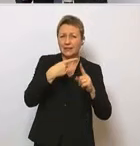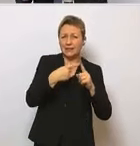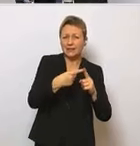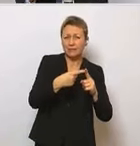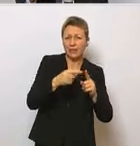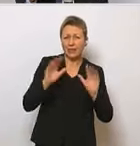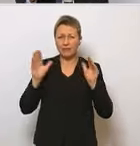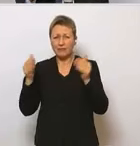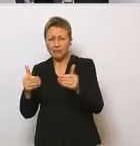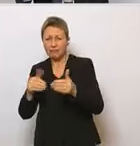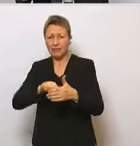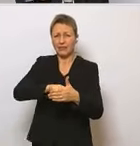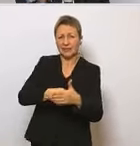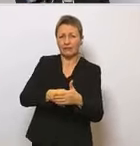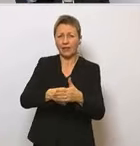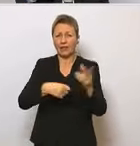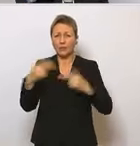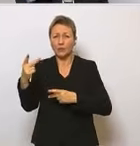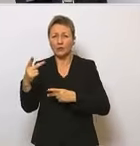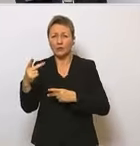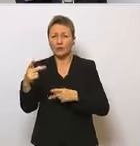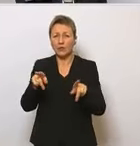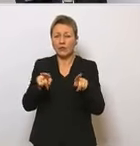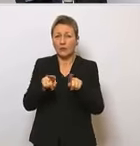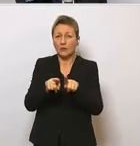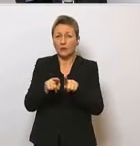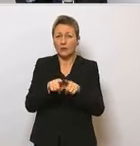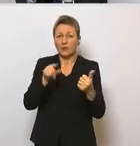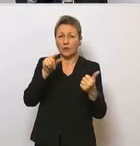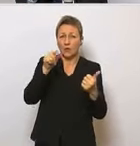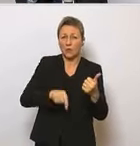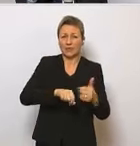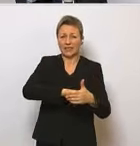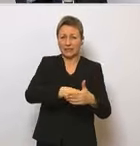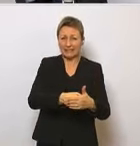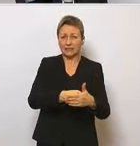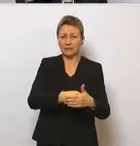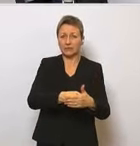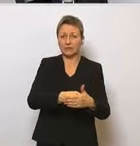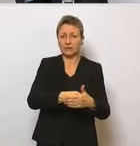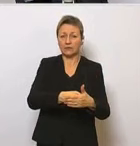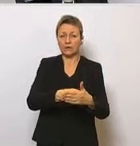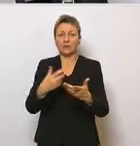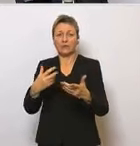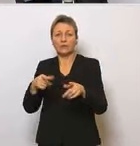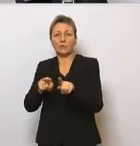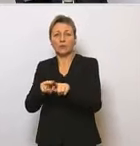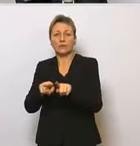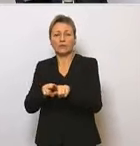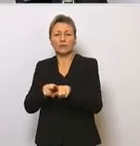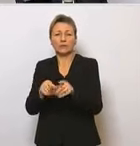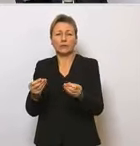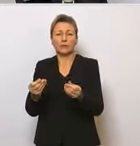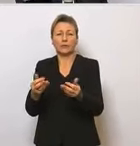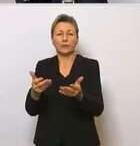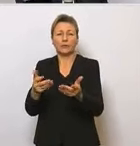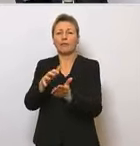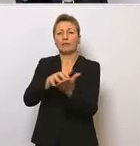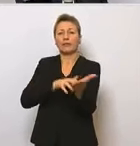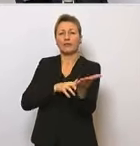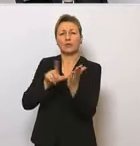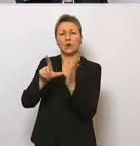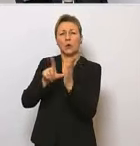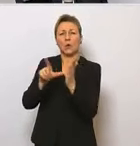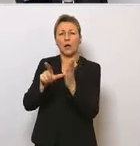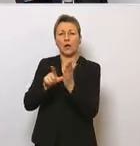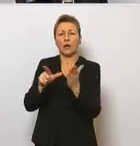qu'il faut tirer entre les obligations dures et le fait que le texte de loi soit